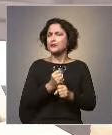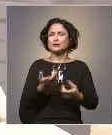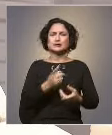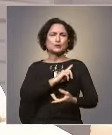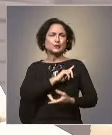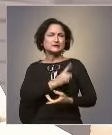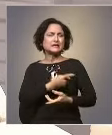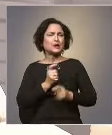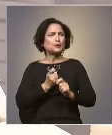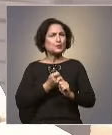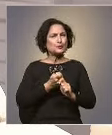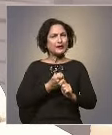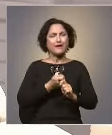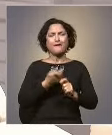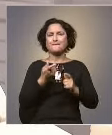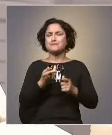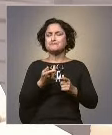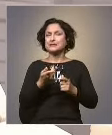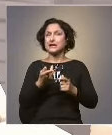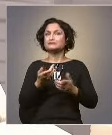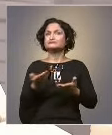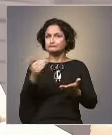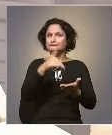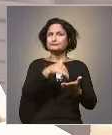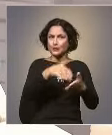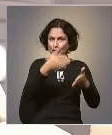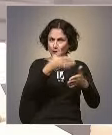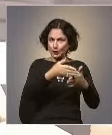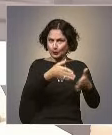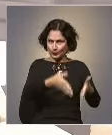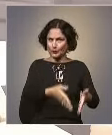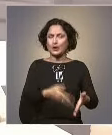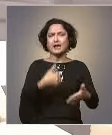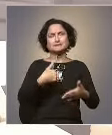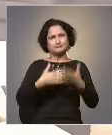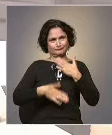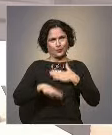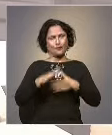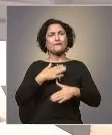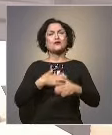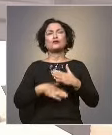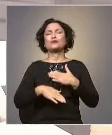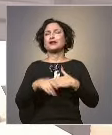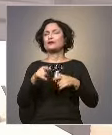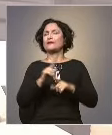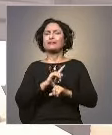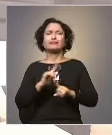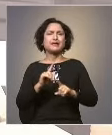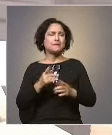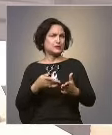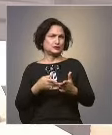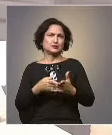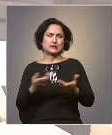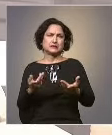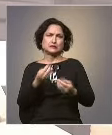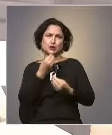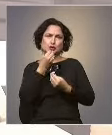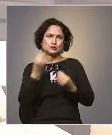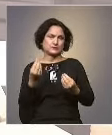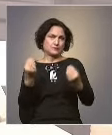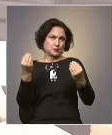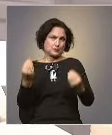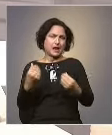които полагаме, за да достигнем до тук. Така че аз съм удовлетворен. Нали, това не е причина да се чувствам добре. Чувствам се добре